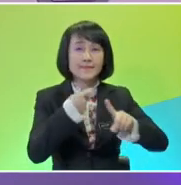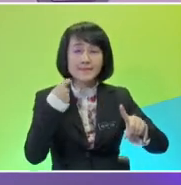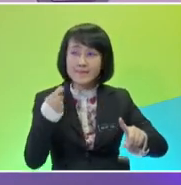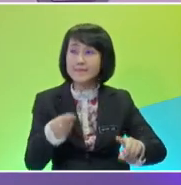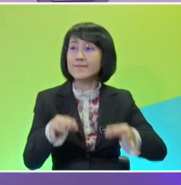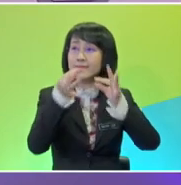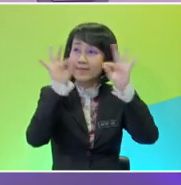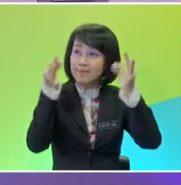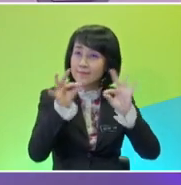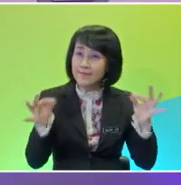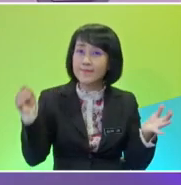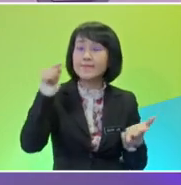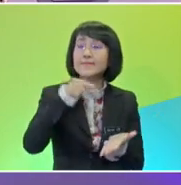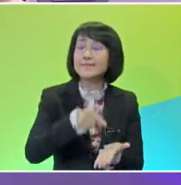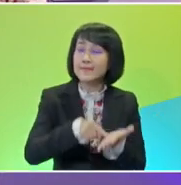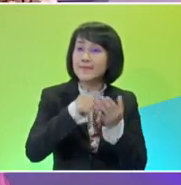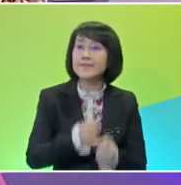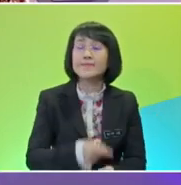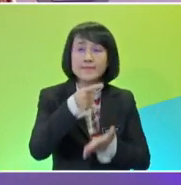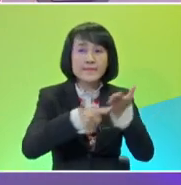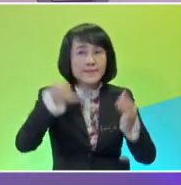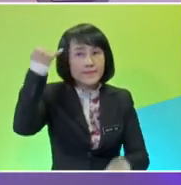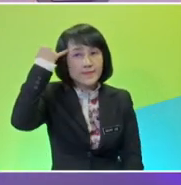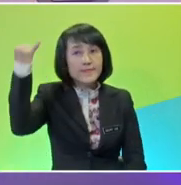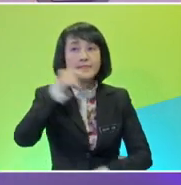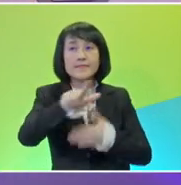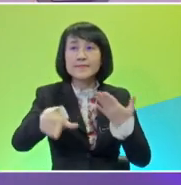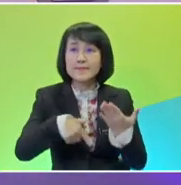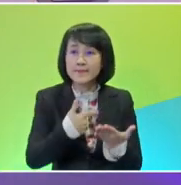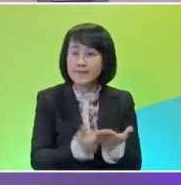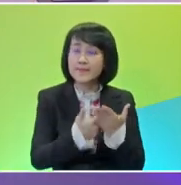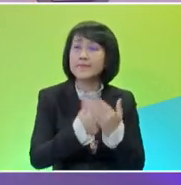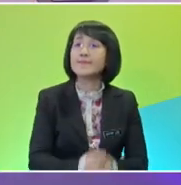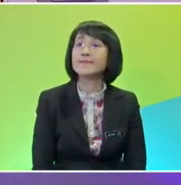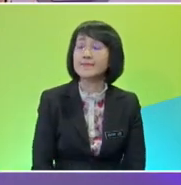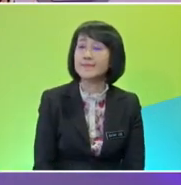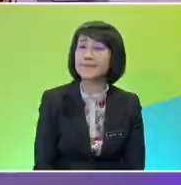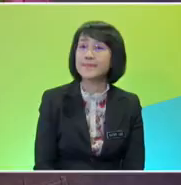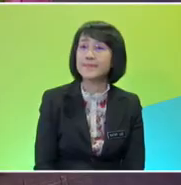ini keseluruhan bagi petikan ini